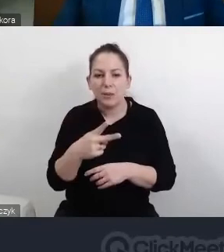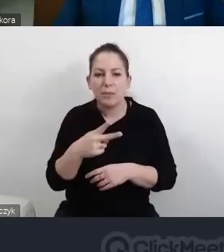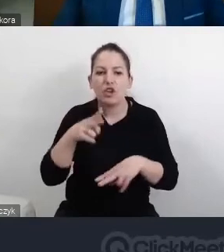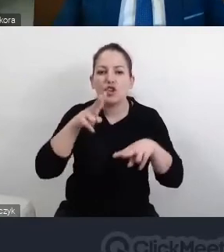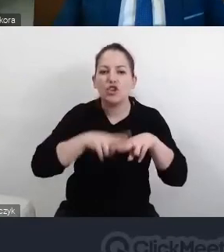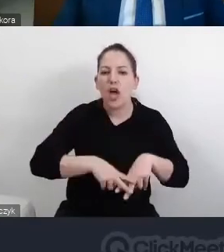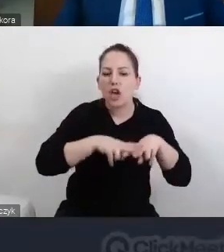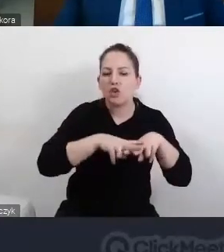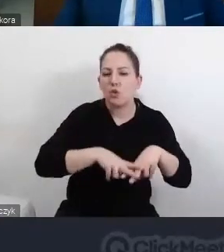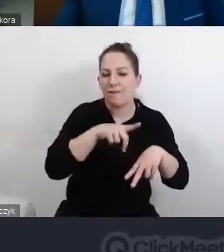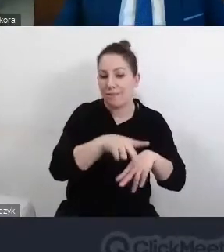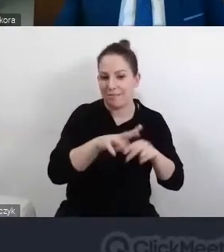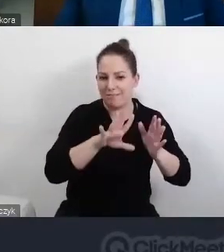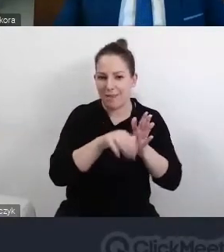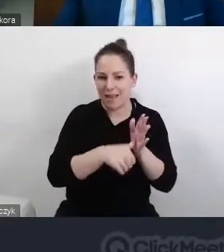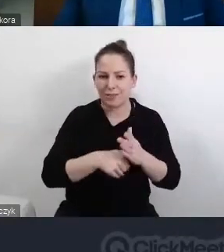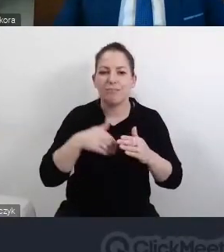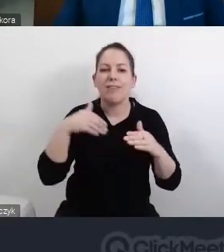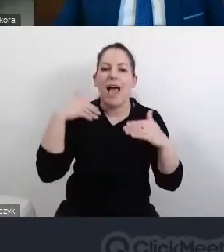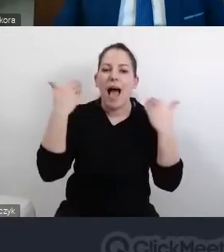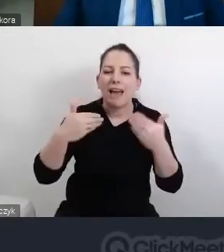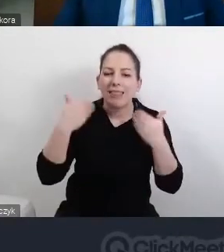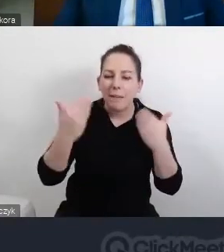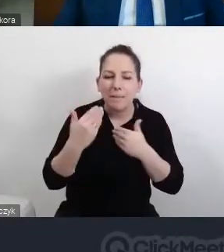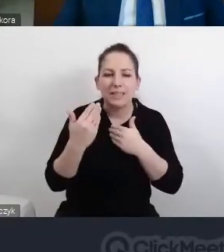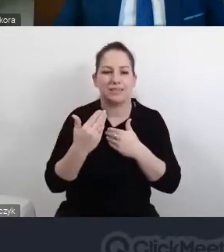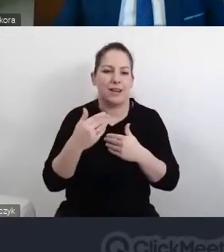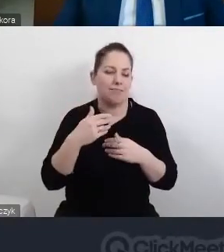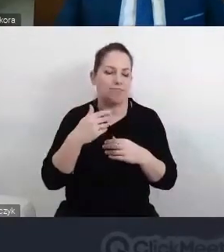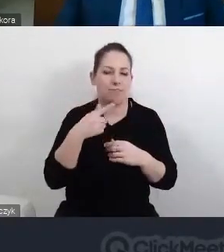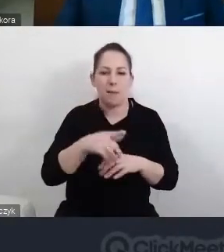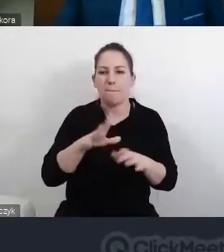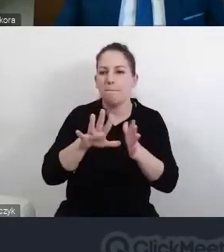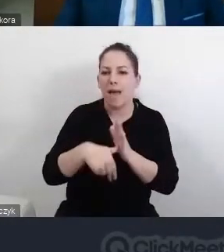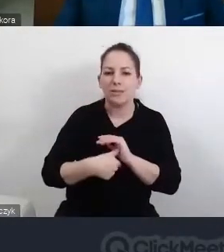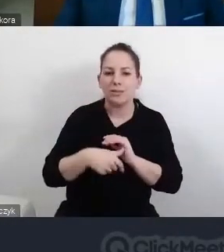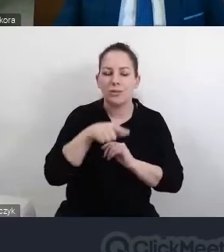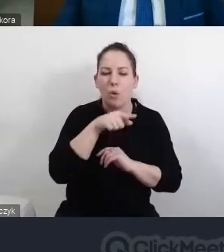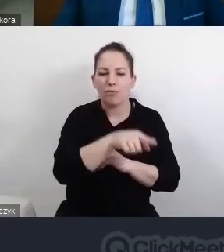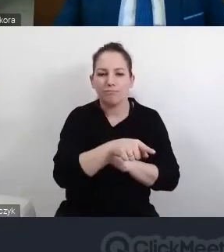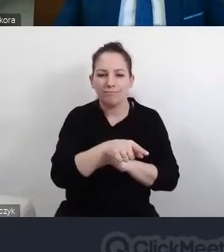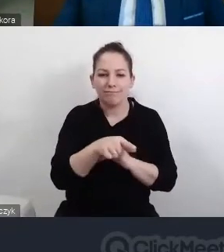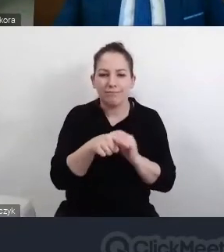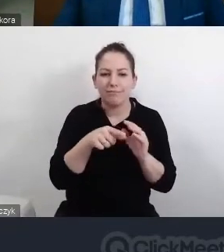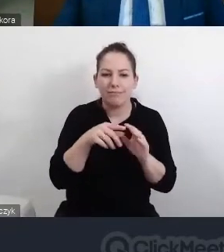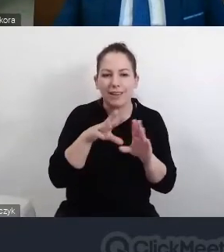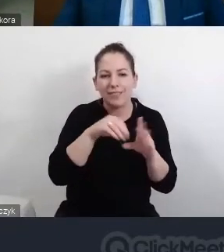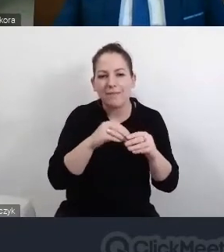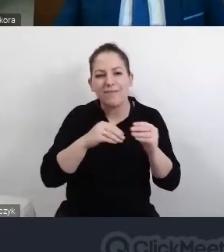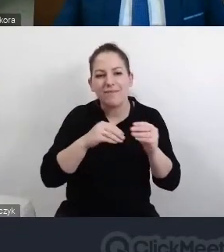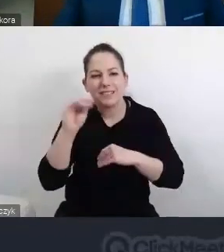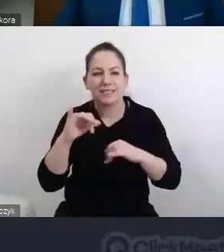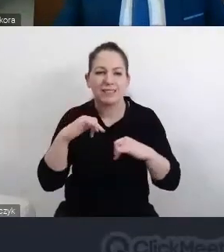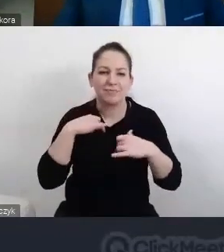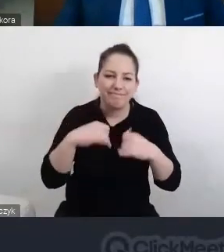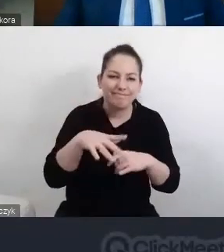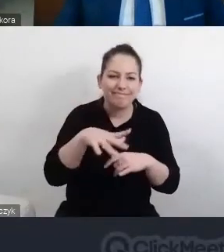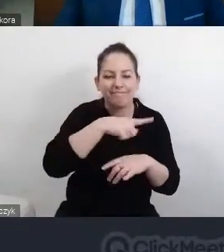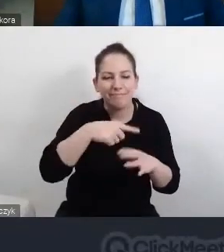jako to miasto akademickie, a miasto, które ma no, większy potencjał aniżeli